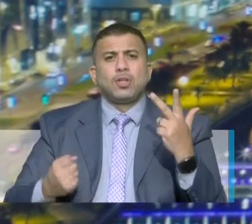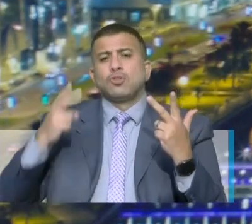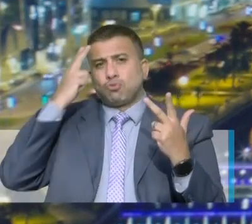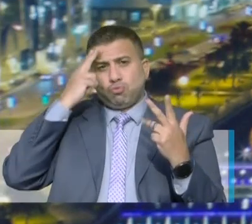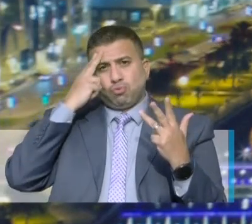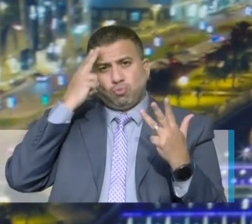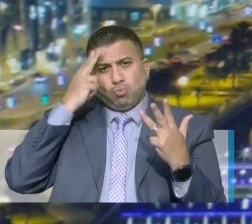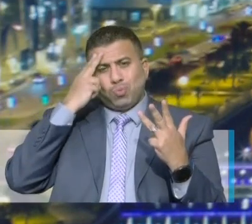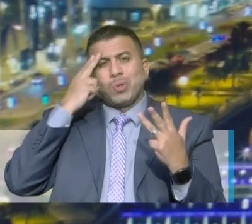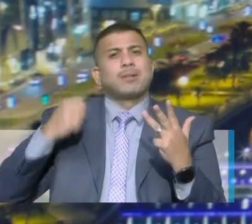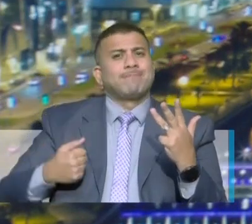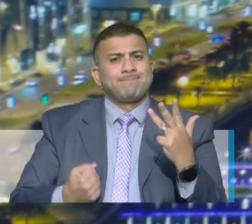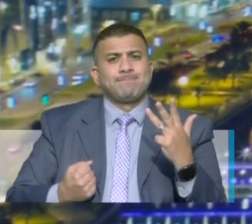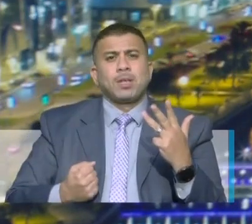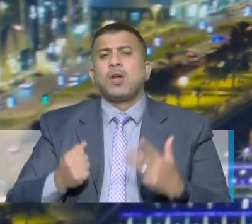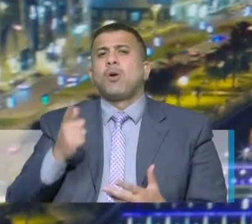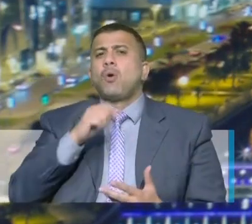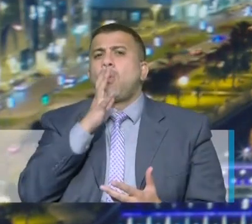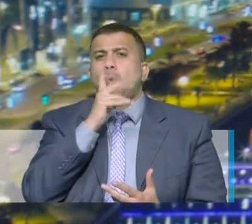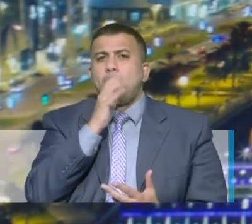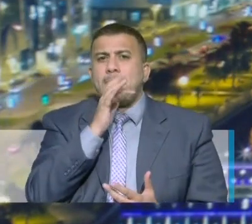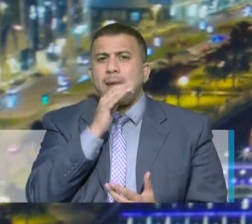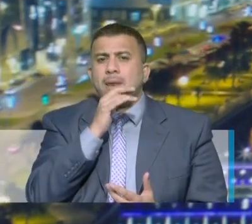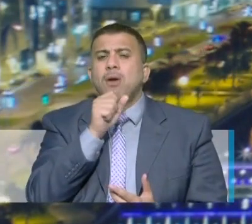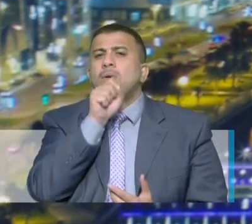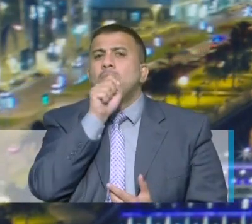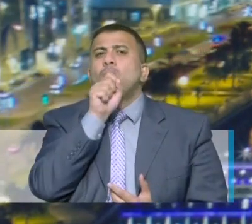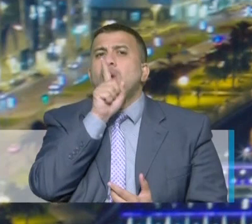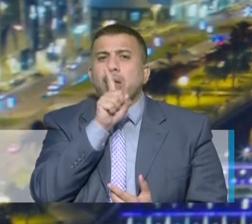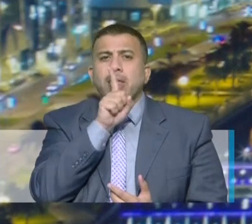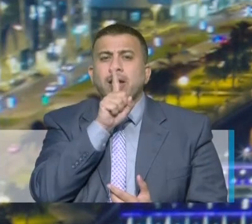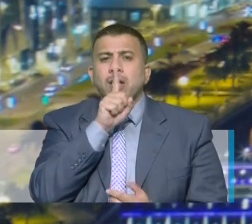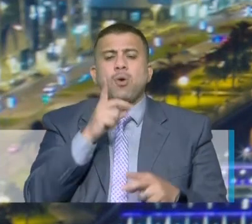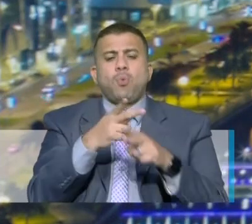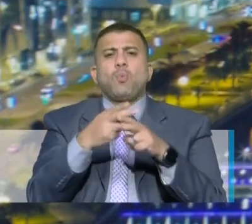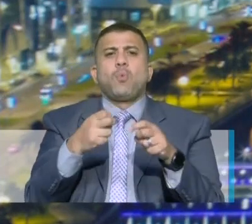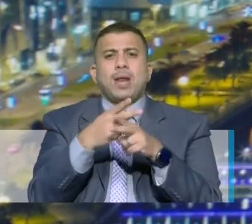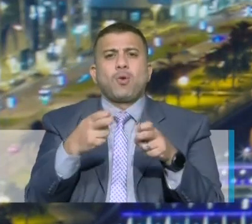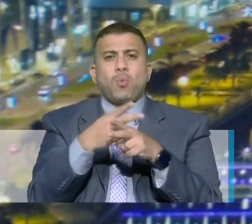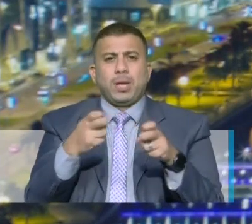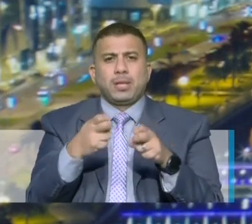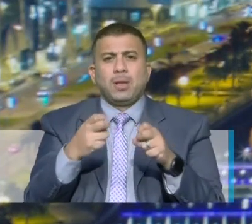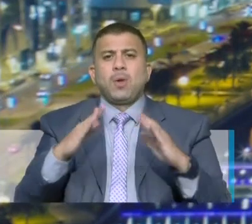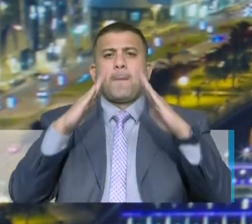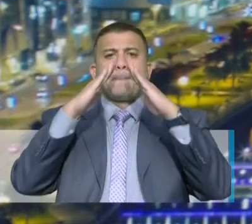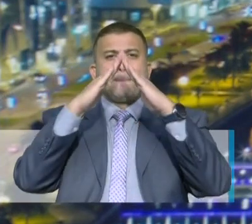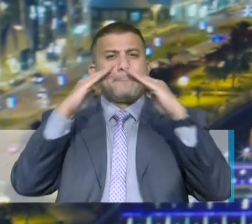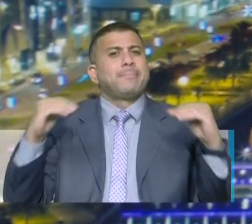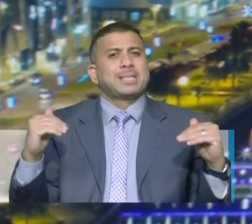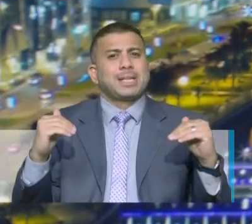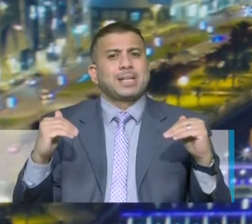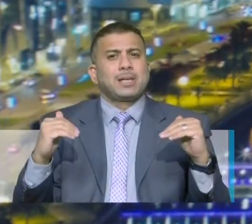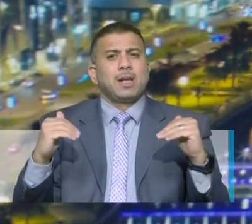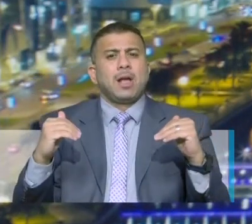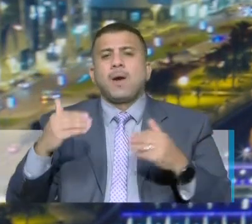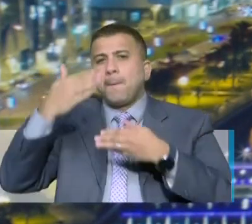ومملكه البحرين والمملكه العربيه السعوديه وسلطنه عمان ودوله قطر ودوله الكويت